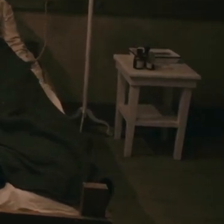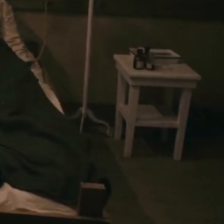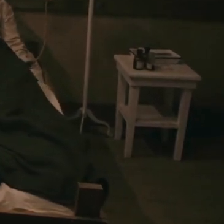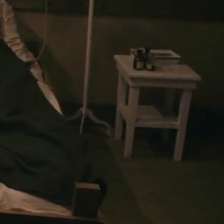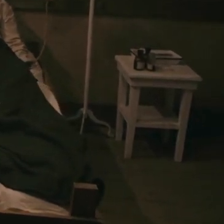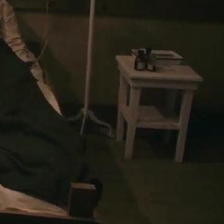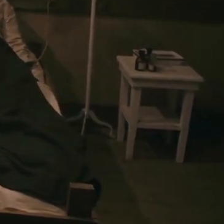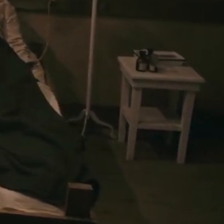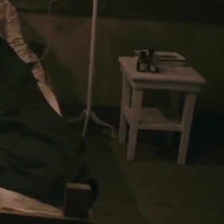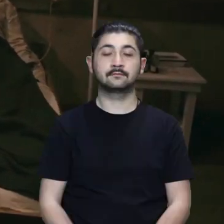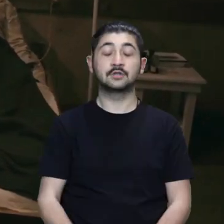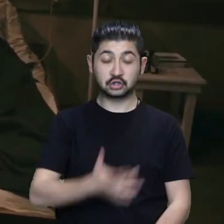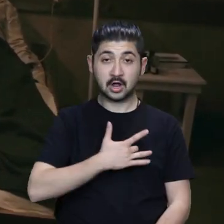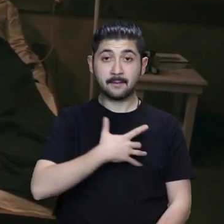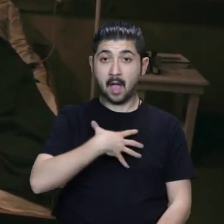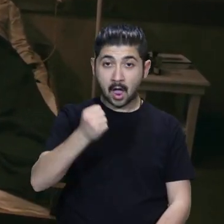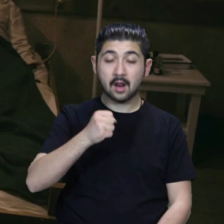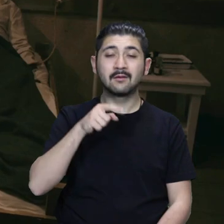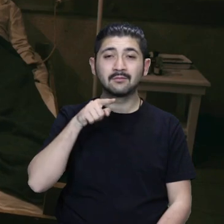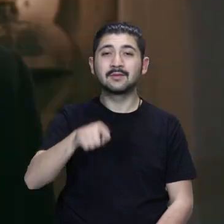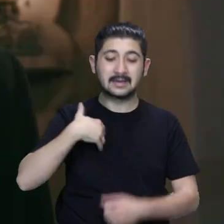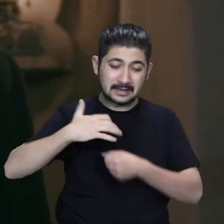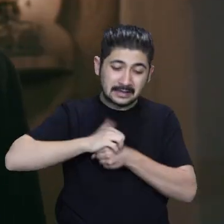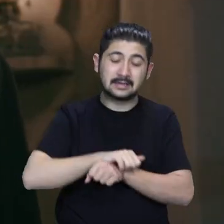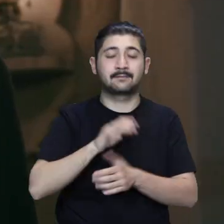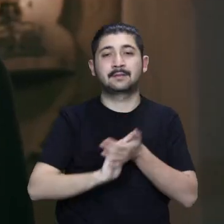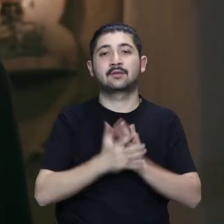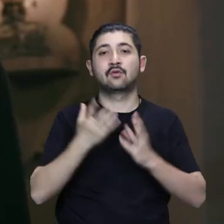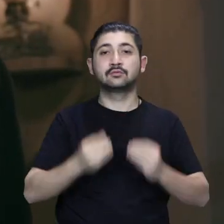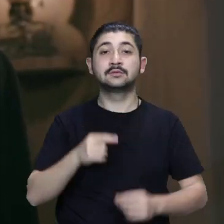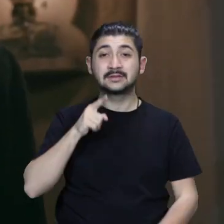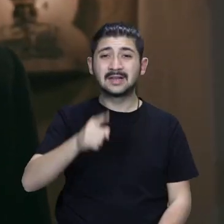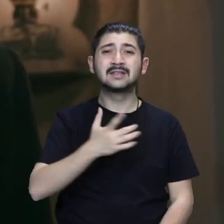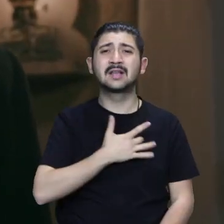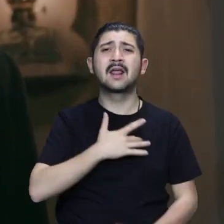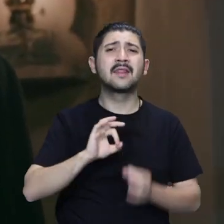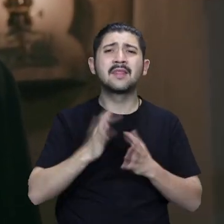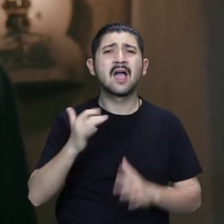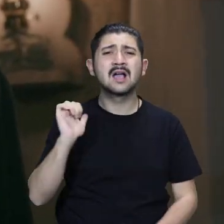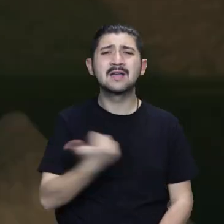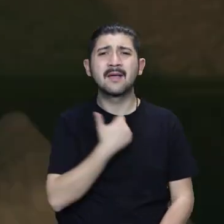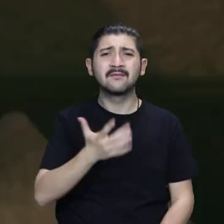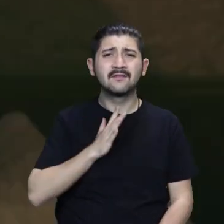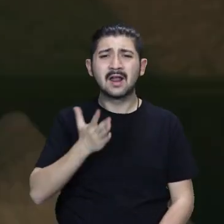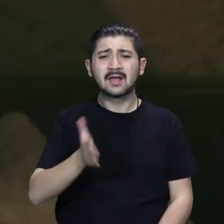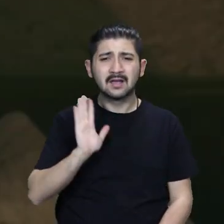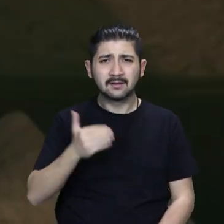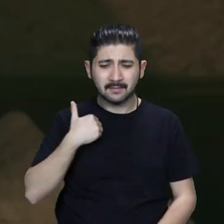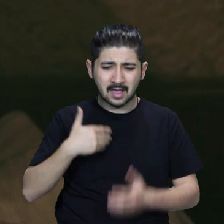Canım oğul, bitsin bu işkence. Senin canının ne kıymeti var ki elimi kirleteyim?